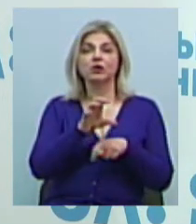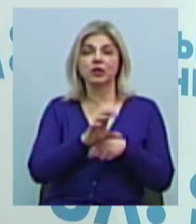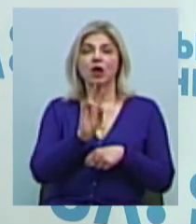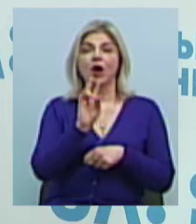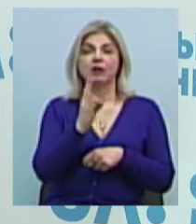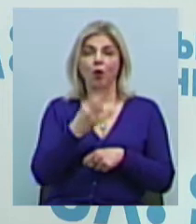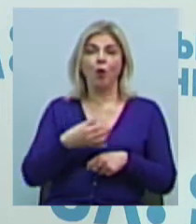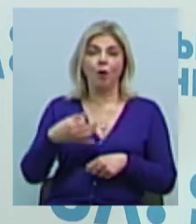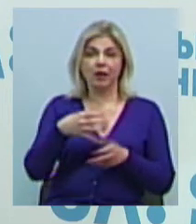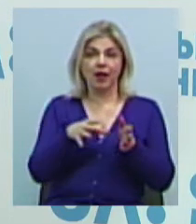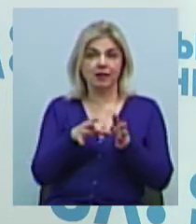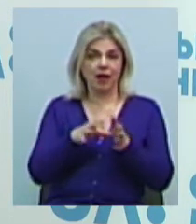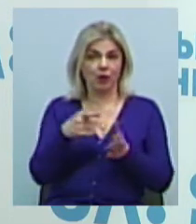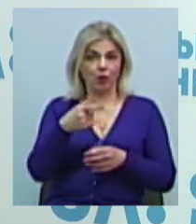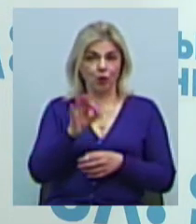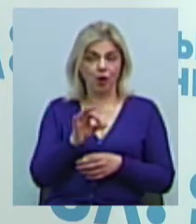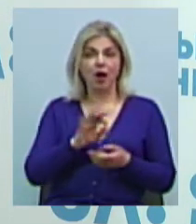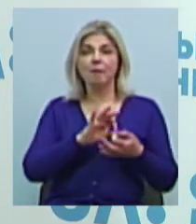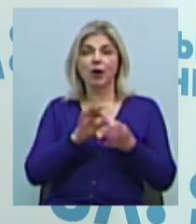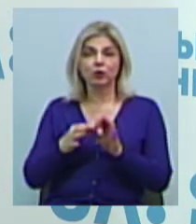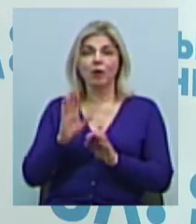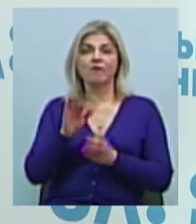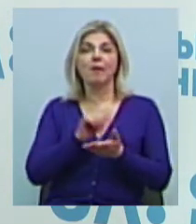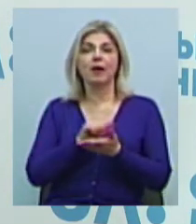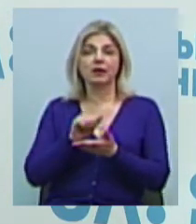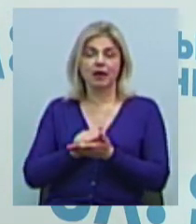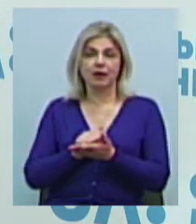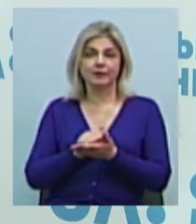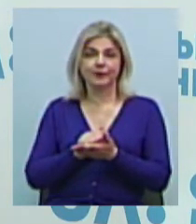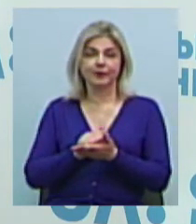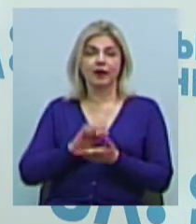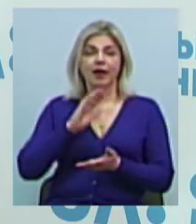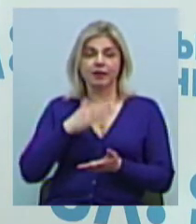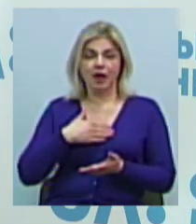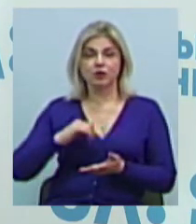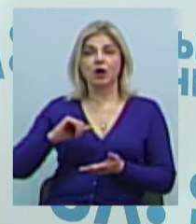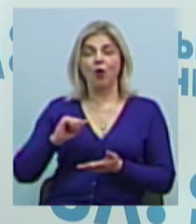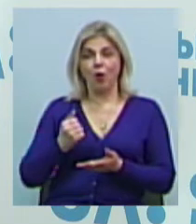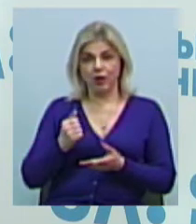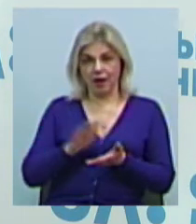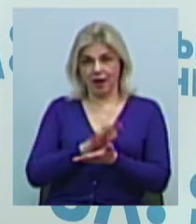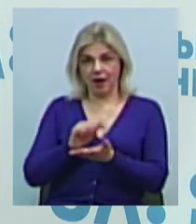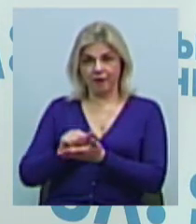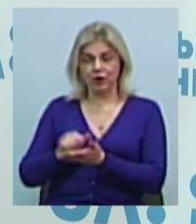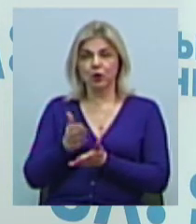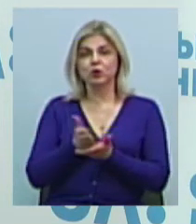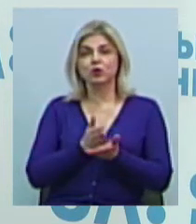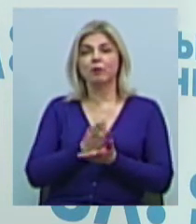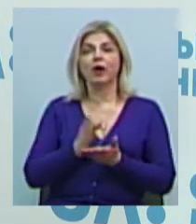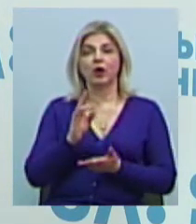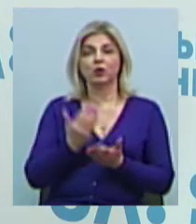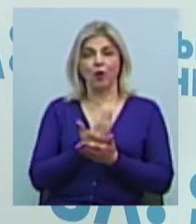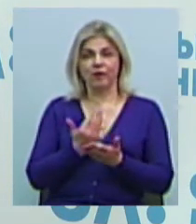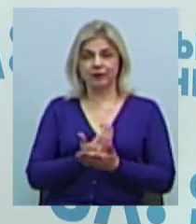«Миколаївобленерго». «Обленерго». Подробиці у матеріалі наших колег зі служби новин Валентини Гурової та